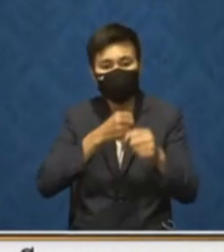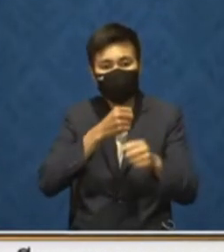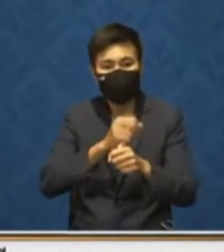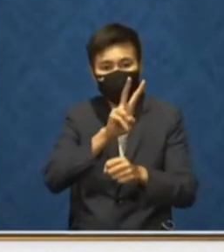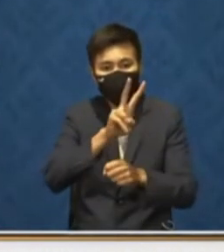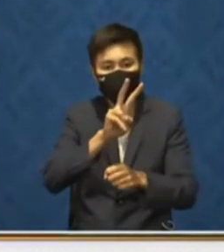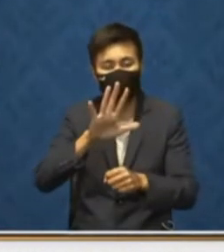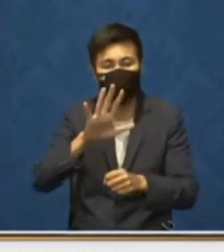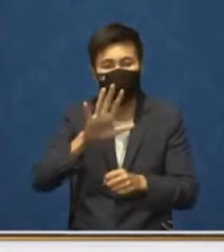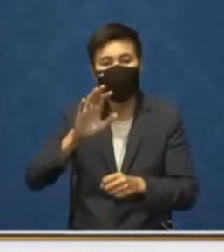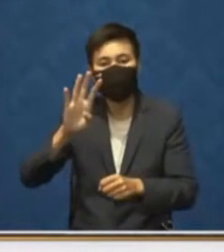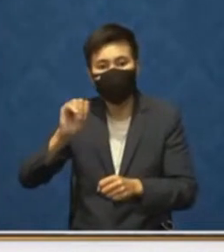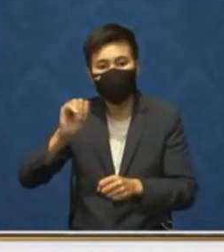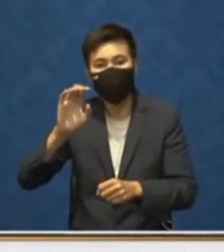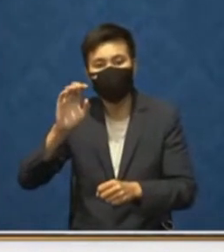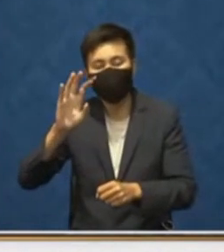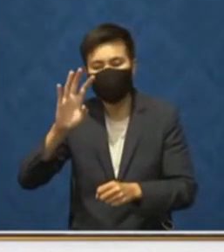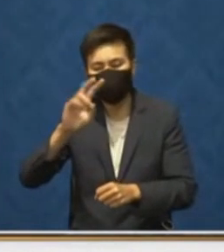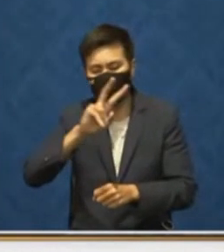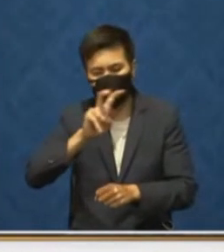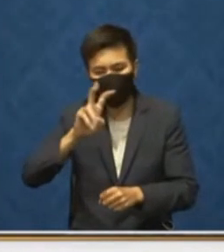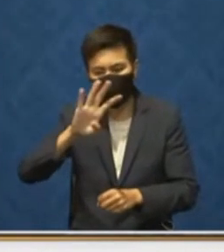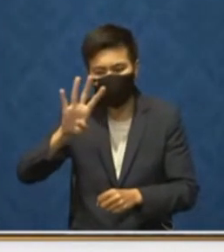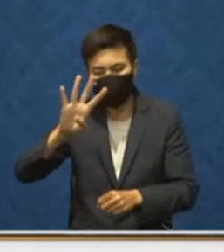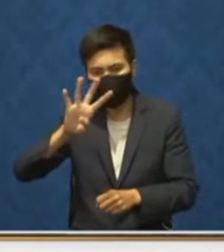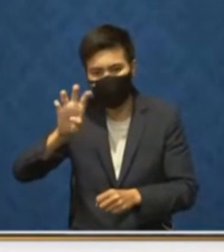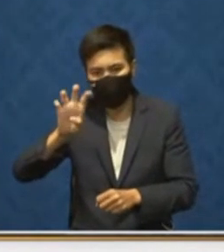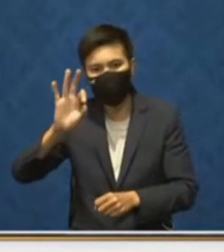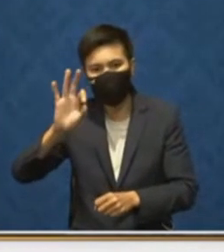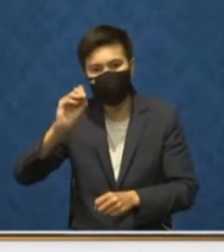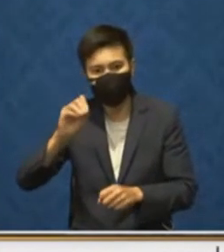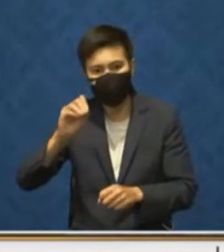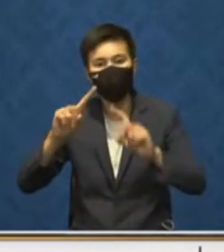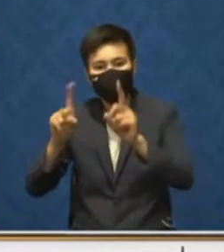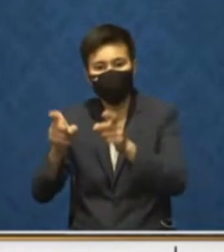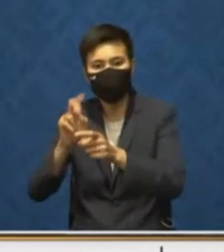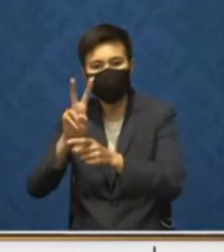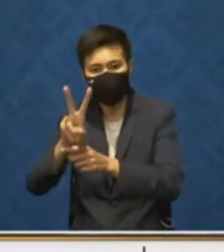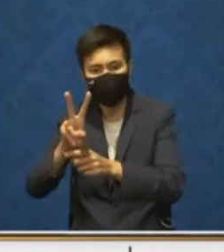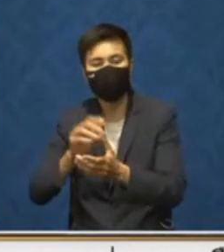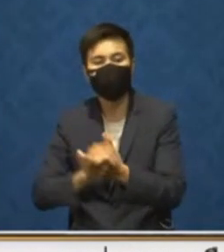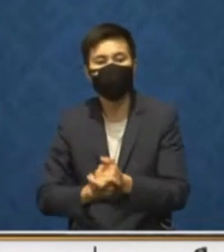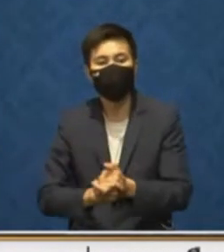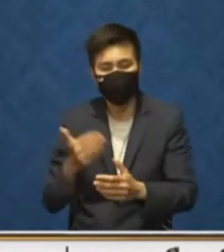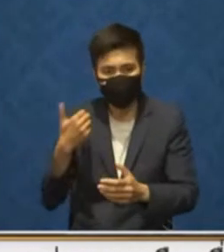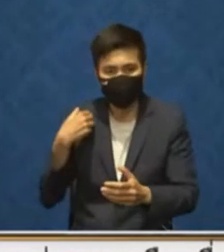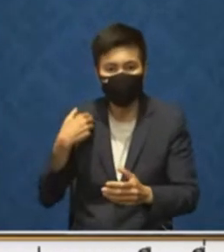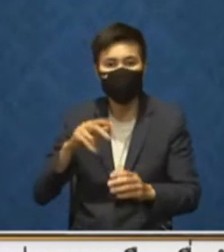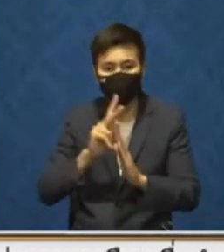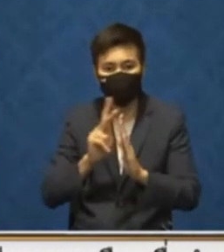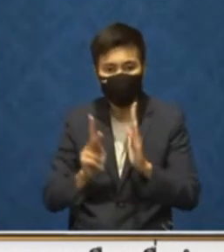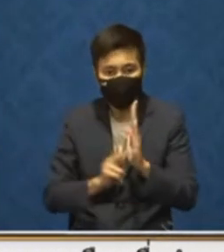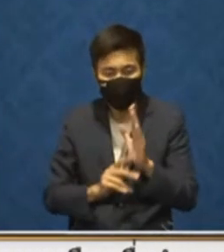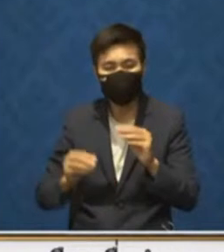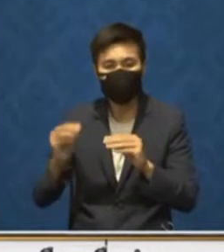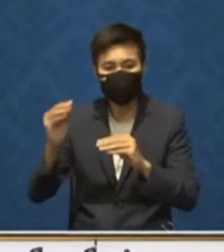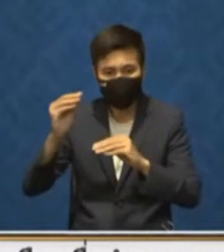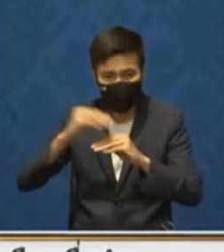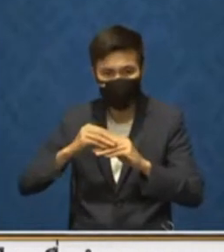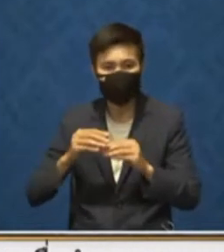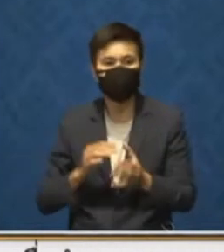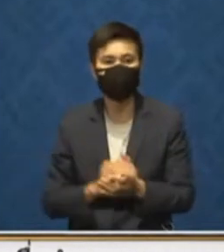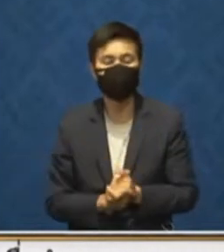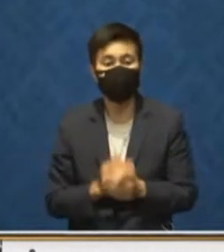2495ตา 4วงเล็บ 1และวงเล็บสองนะครับและกฎหมายอื่นที่เพิ่มเติมก็ประมาณนี้นะครับ